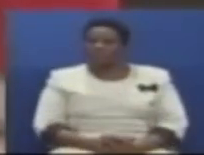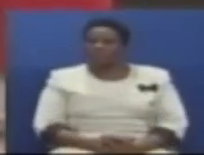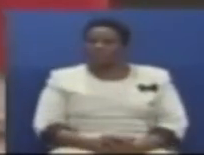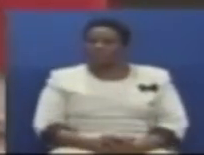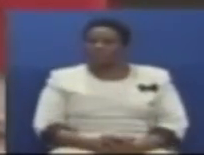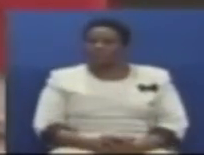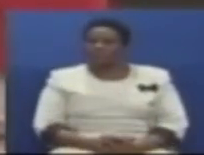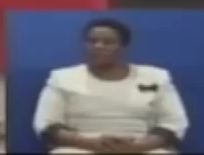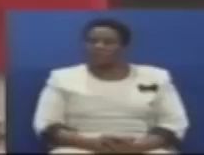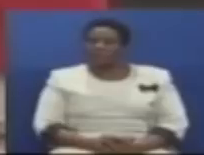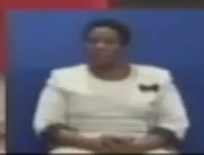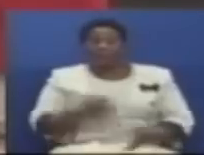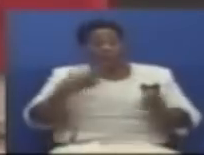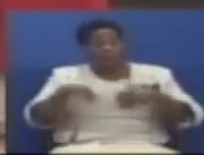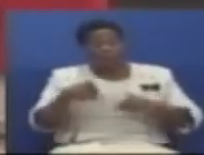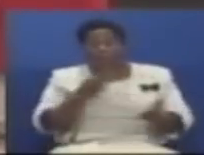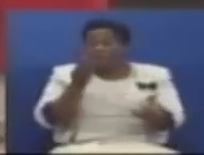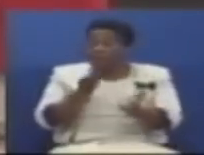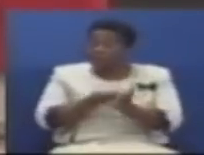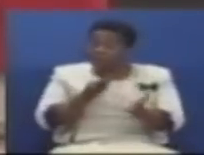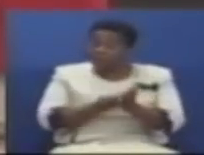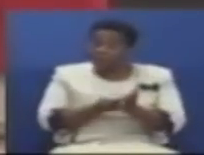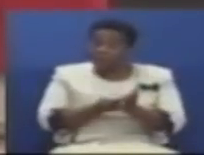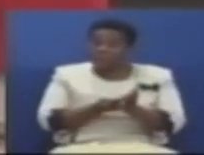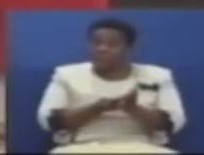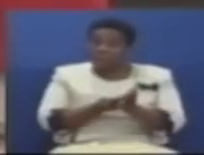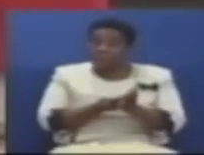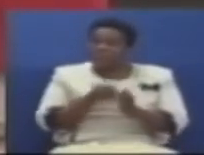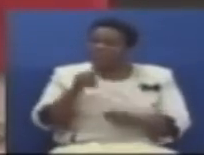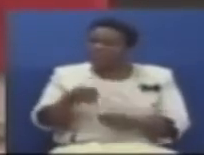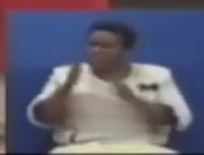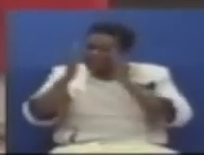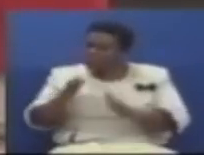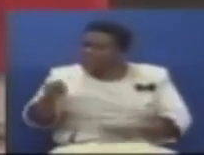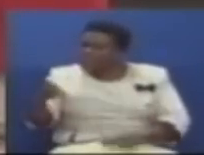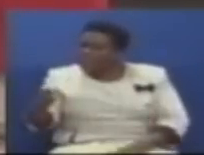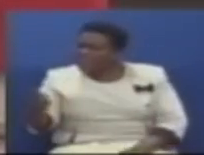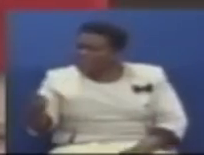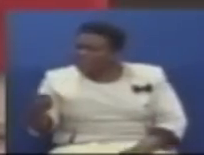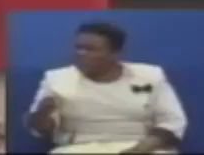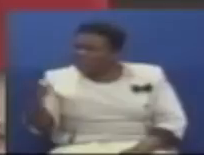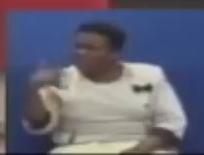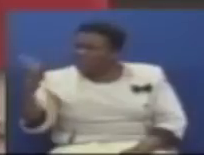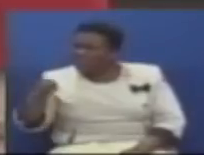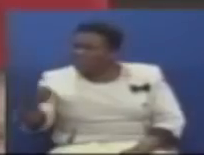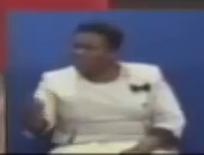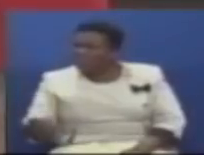Bara ukitaka ushahidi, mheshimiwa nani anaitwa nani ule Nyeresa,